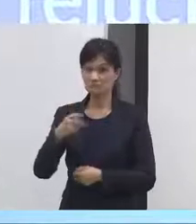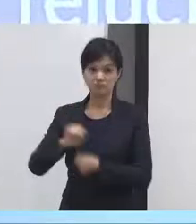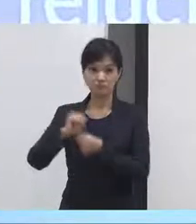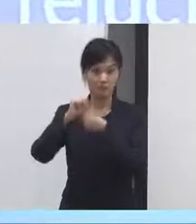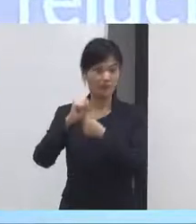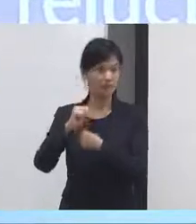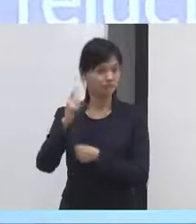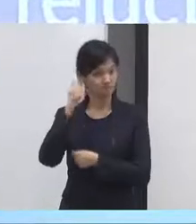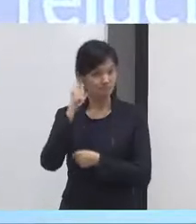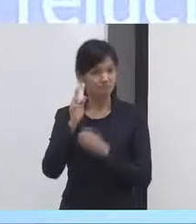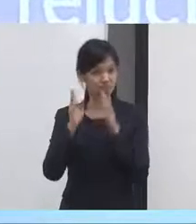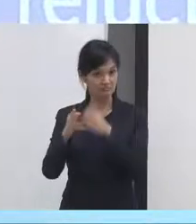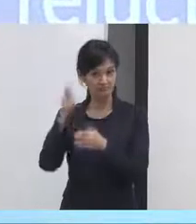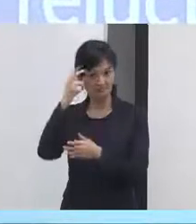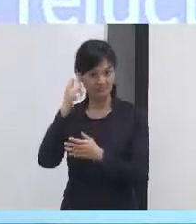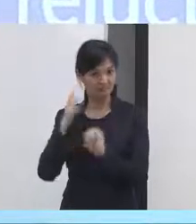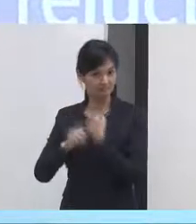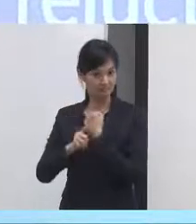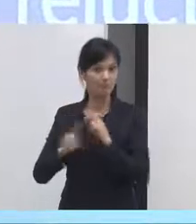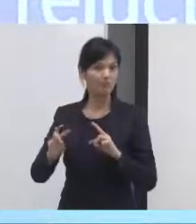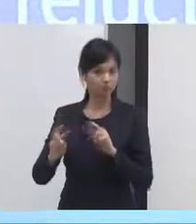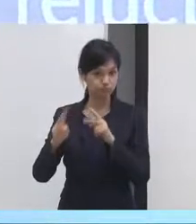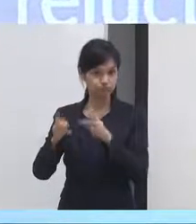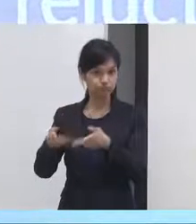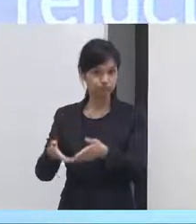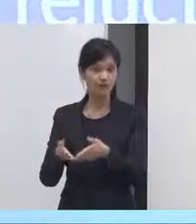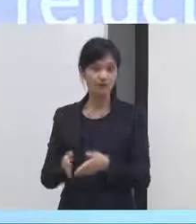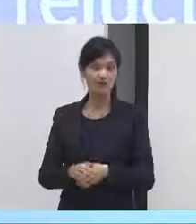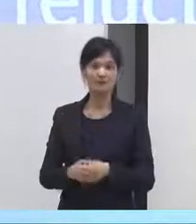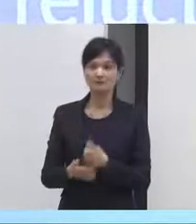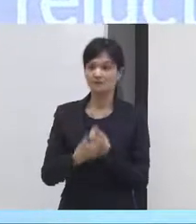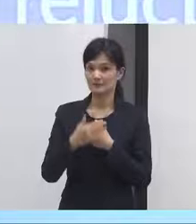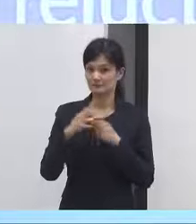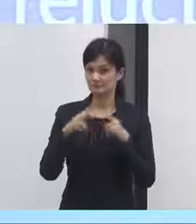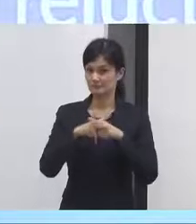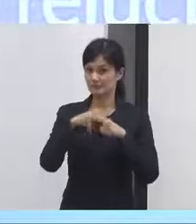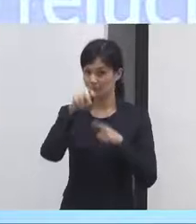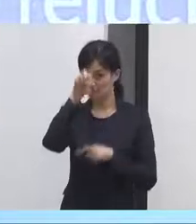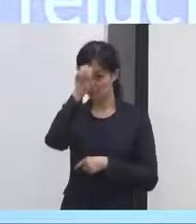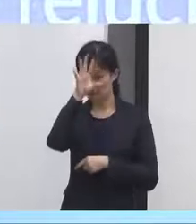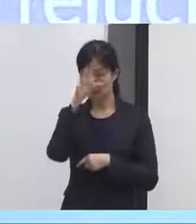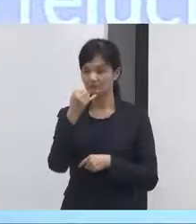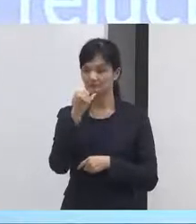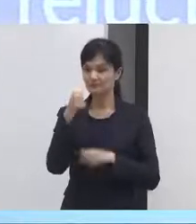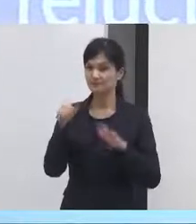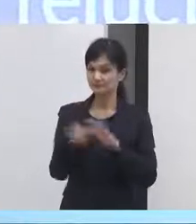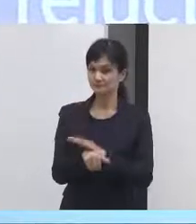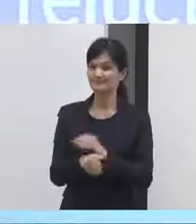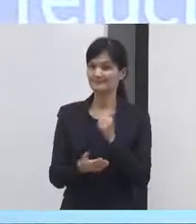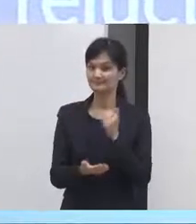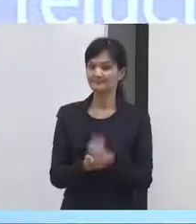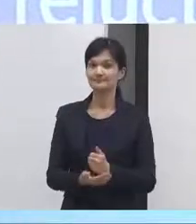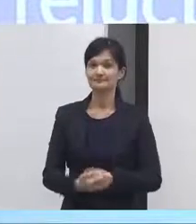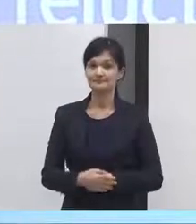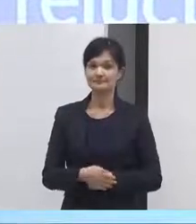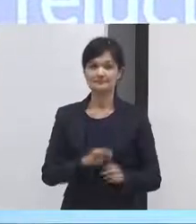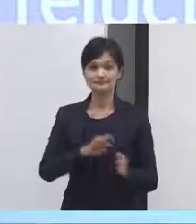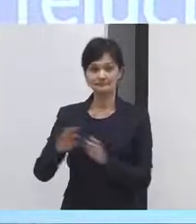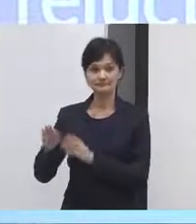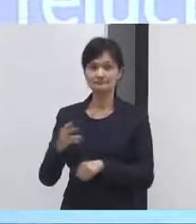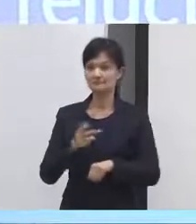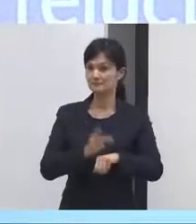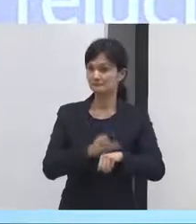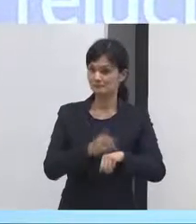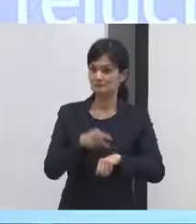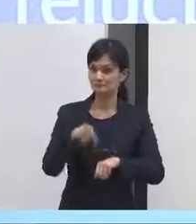的重点之一，因为这个也才有机会促进小党有机会得到执政的空间。那再来一个科技 sense， 其实我觉得科技 sense 不